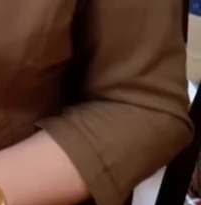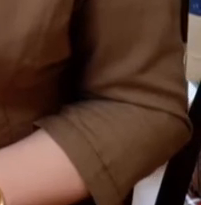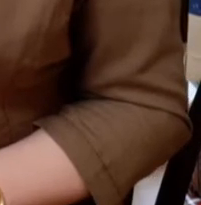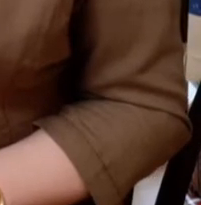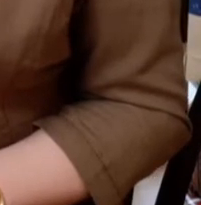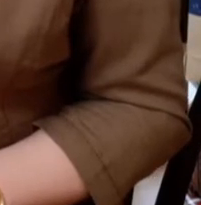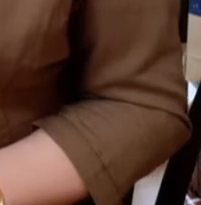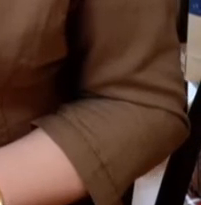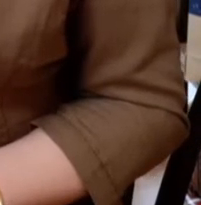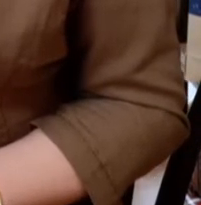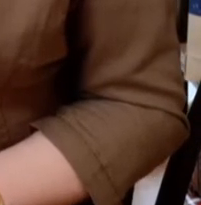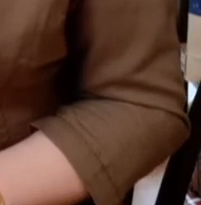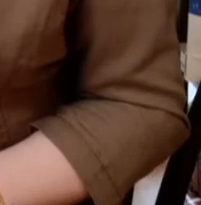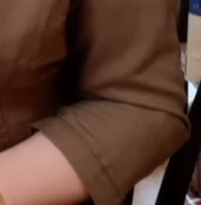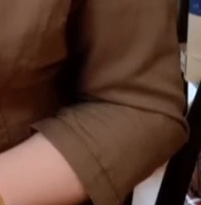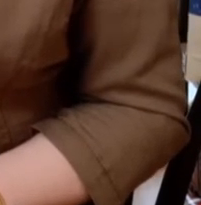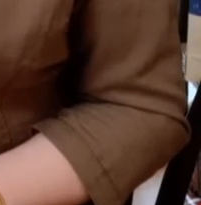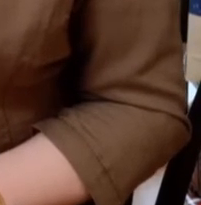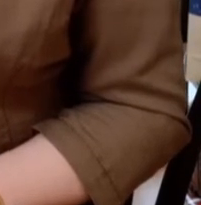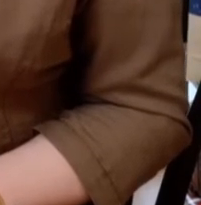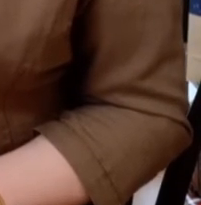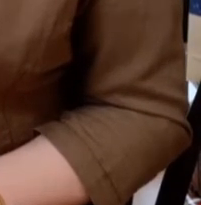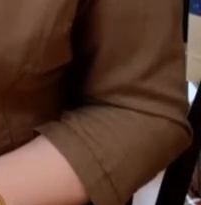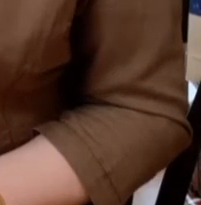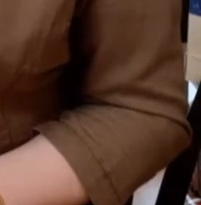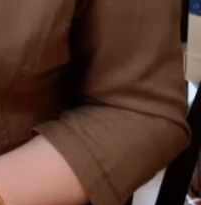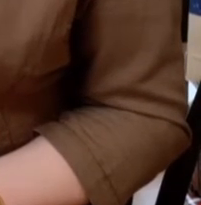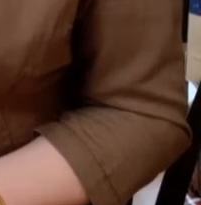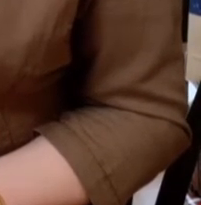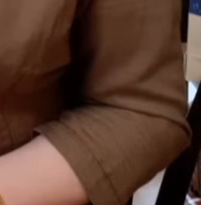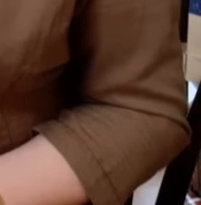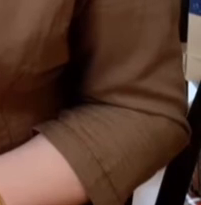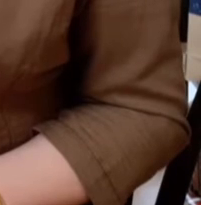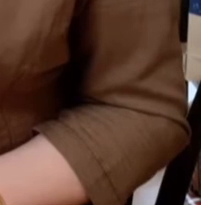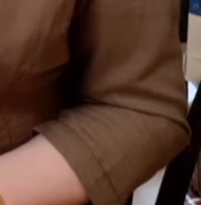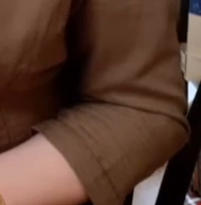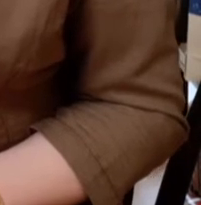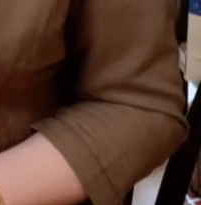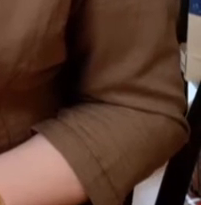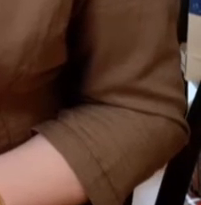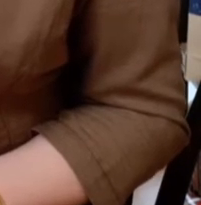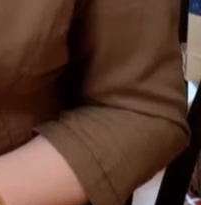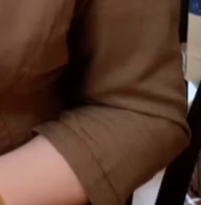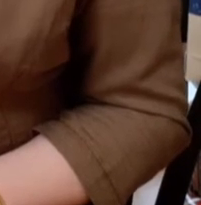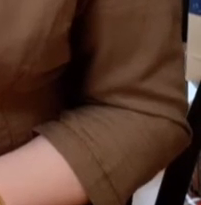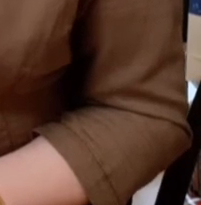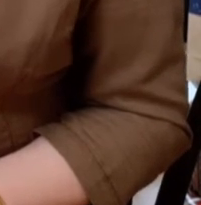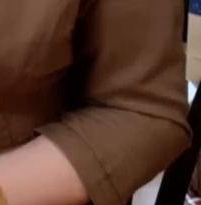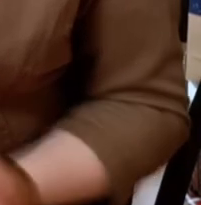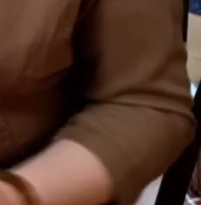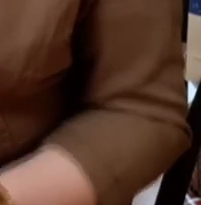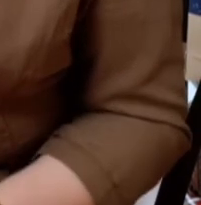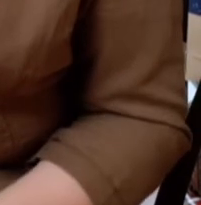და ერთგულება ჩვენი გადაცემის გმირების მიმართ, რომლებიც ძალიან ხშირად საკუთარ ისტორიას ჩვენს რუბრიკებში ყვებიან და